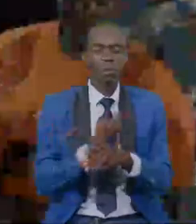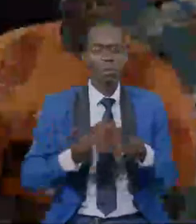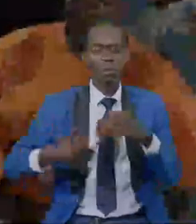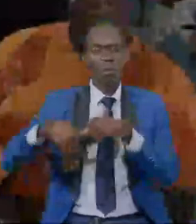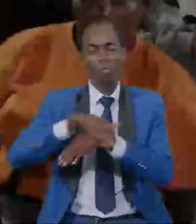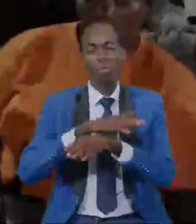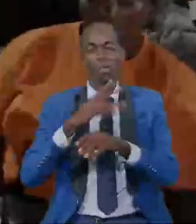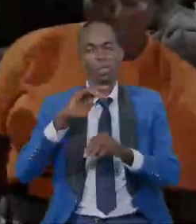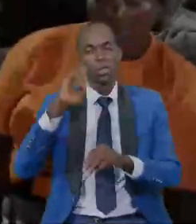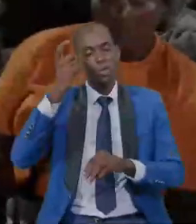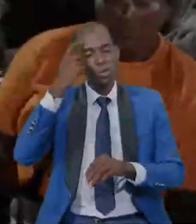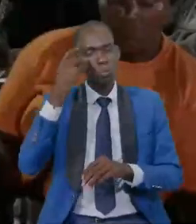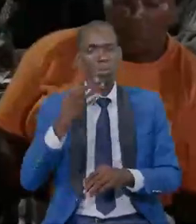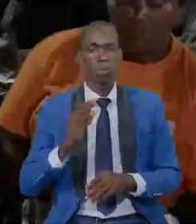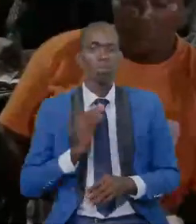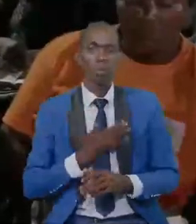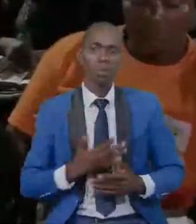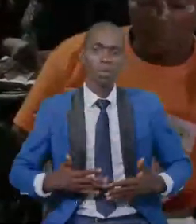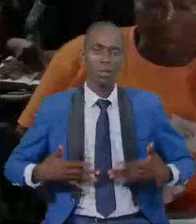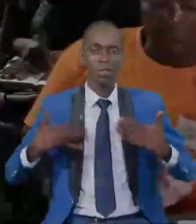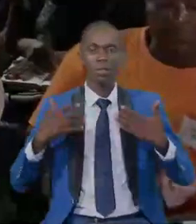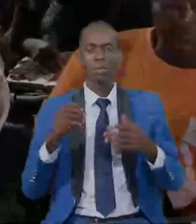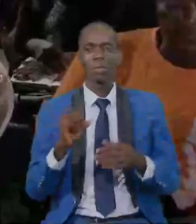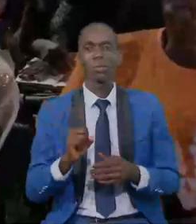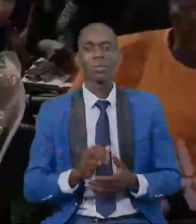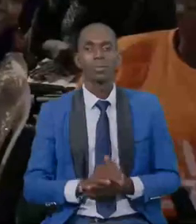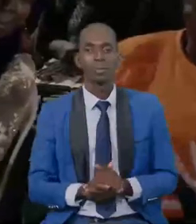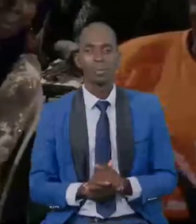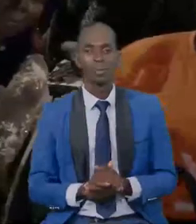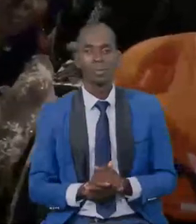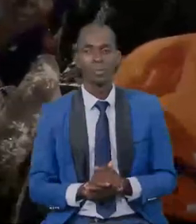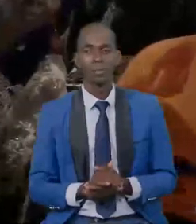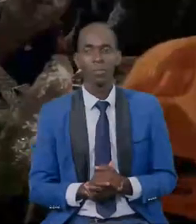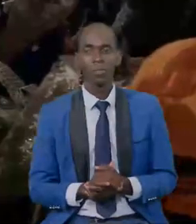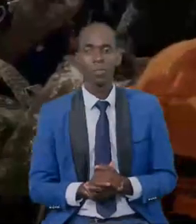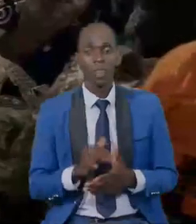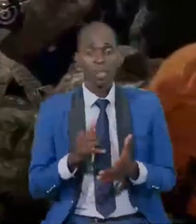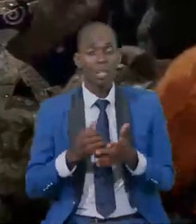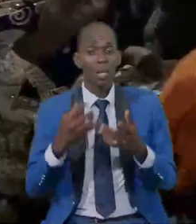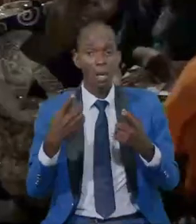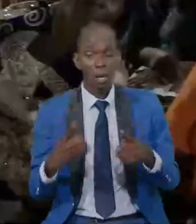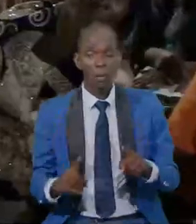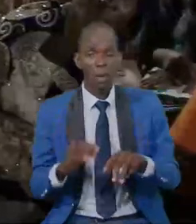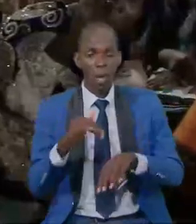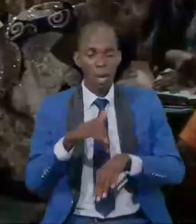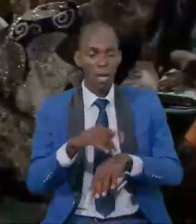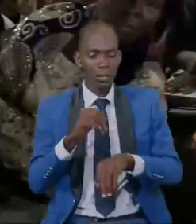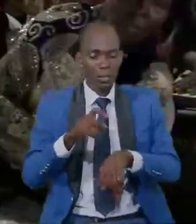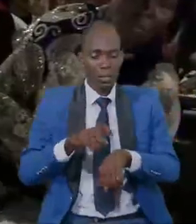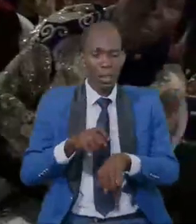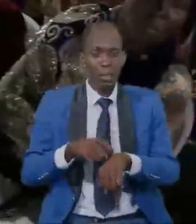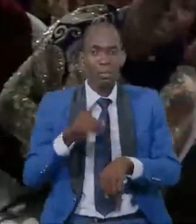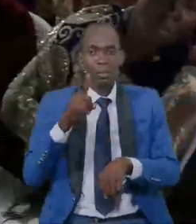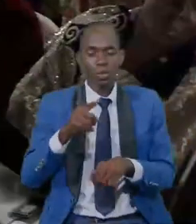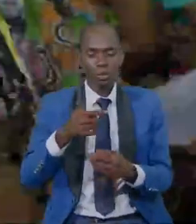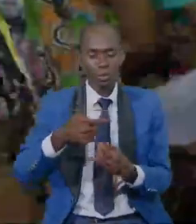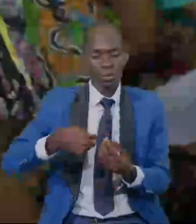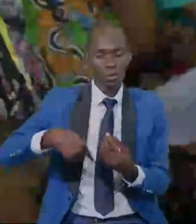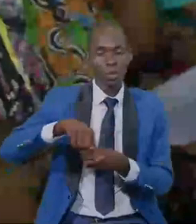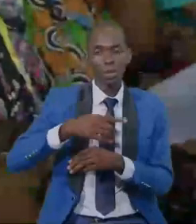our lives. C'est celui-là qui a prophétisé de prendre le gouvernement de notre vie. At the moment you turn away from your sin